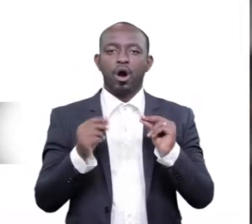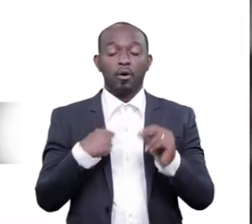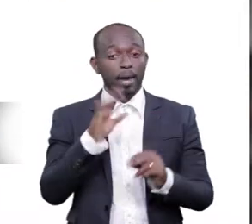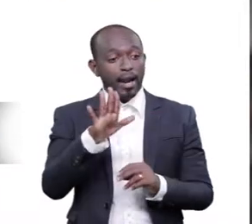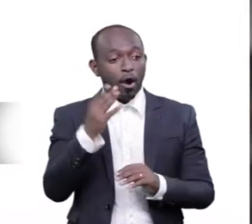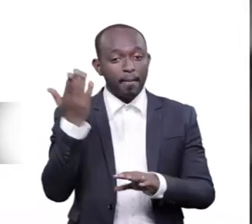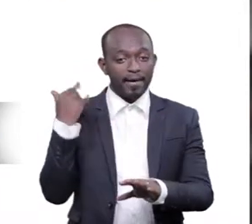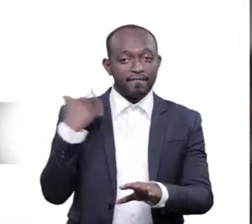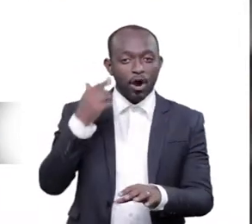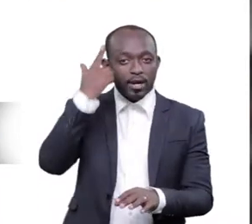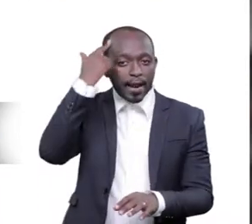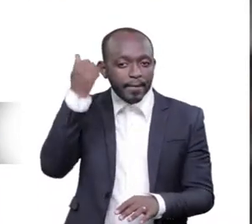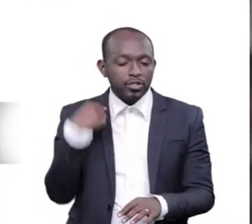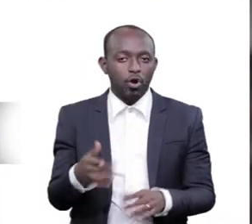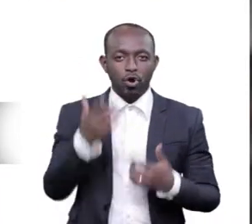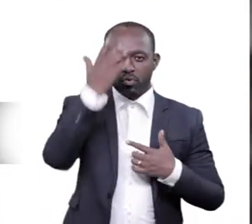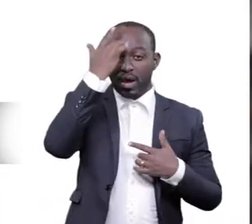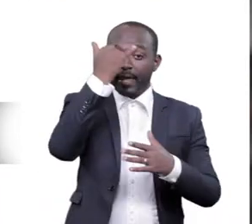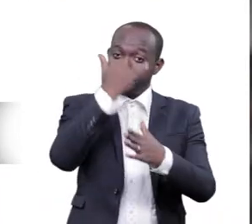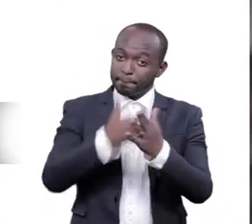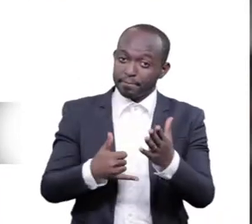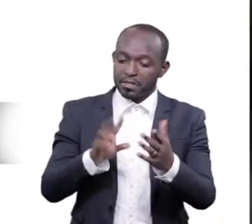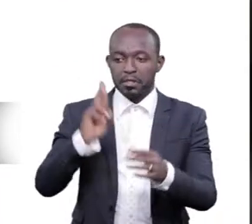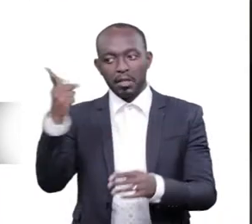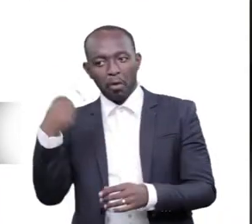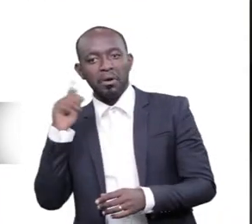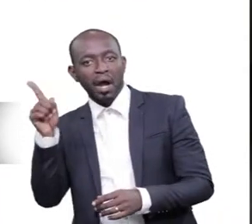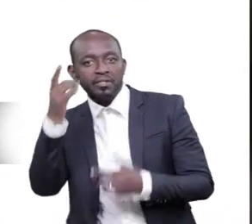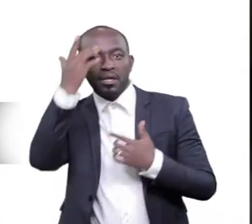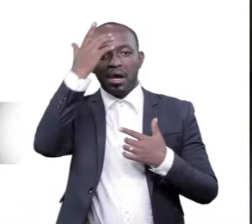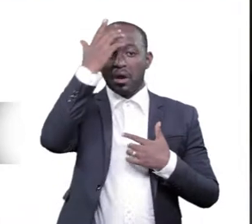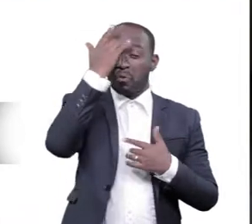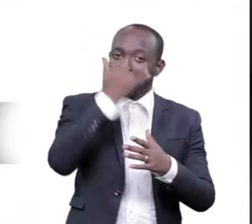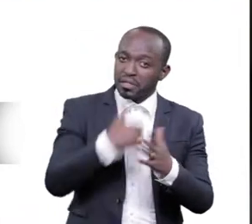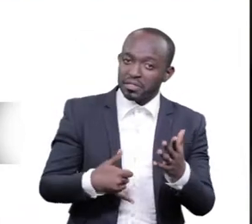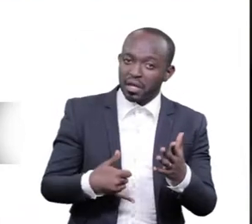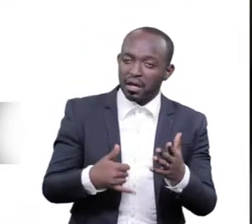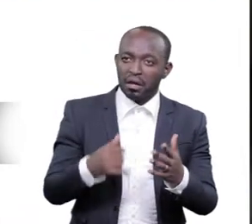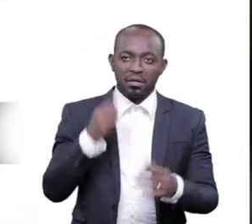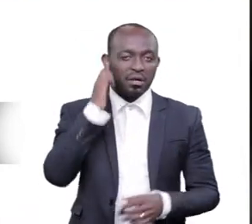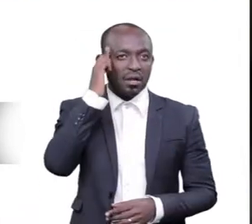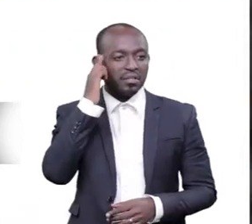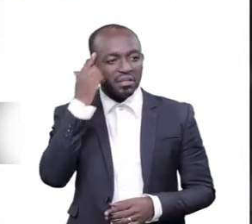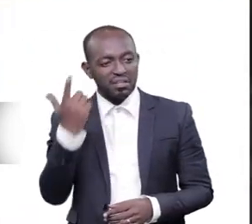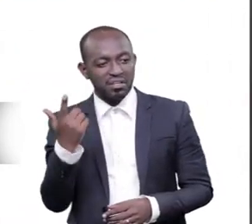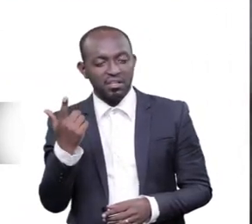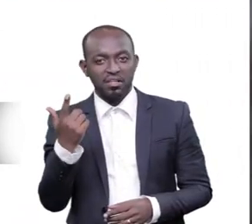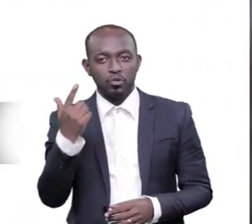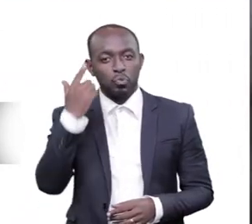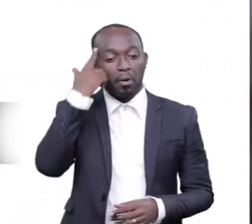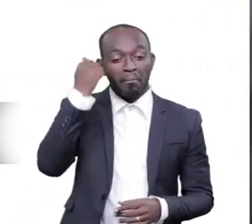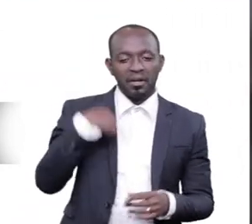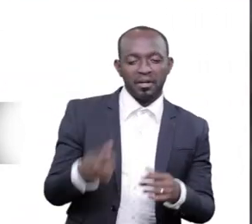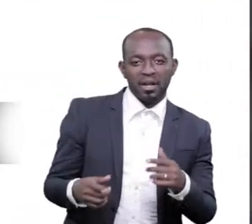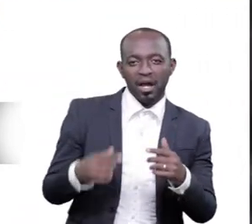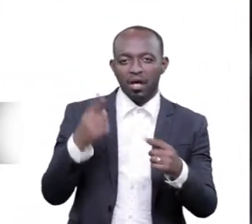itera sida nawe akaba yari agifite numvaga rero twamenyana